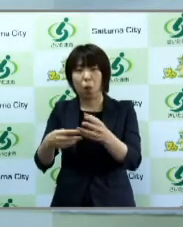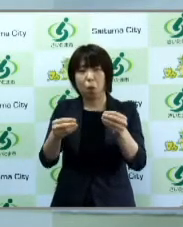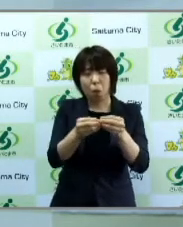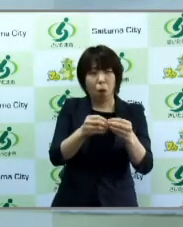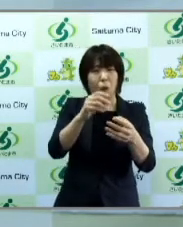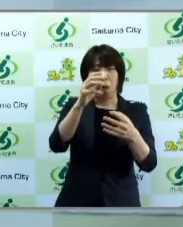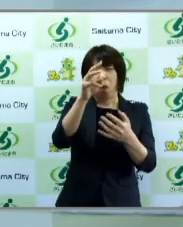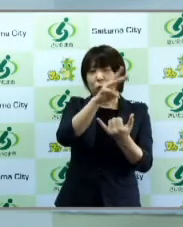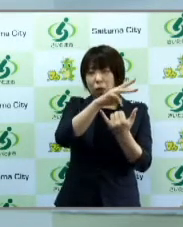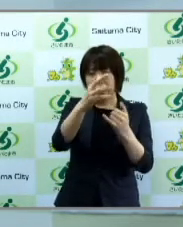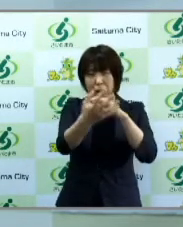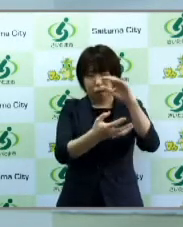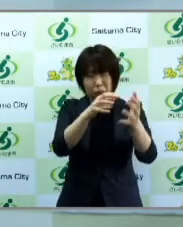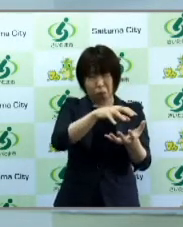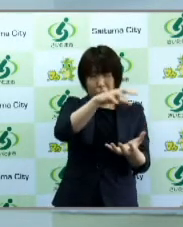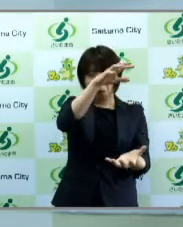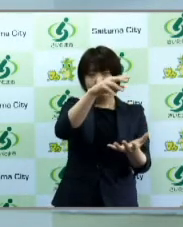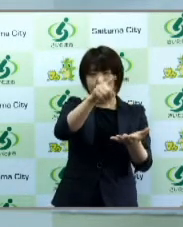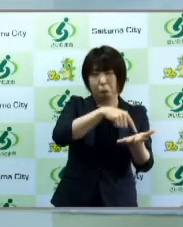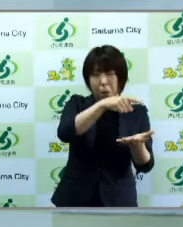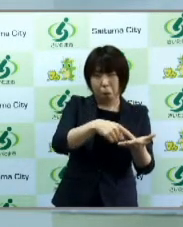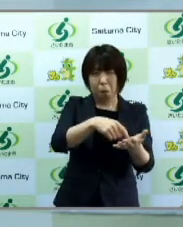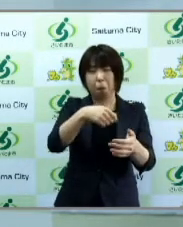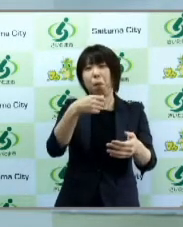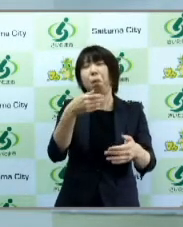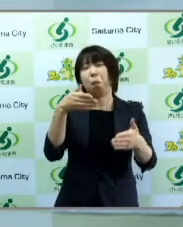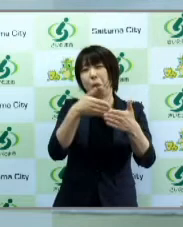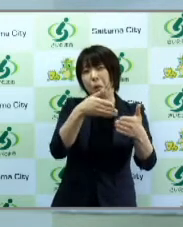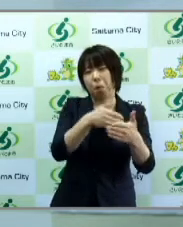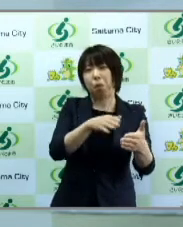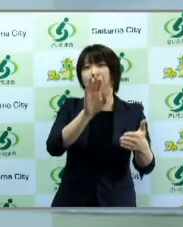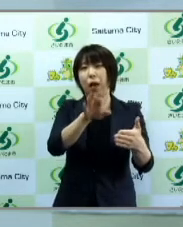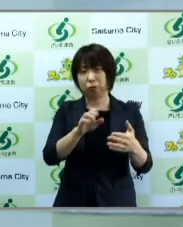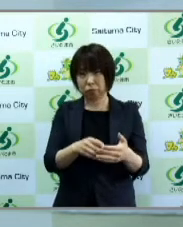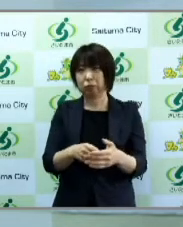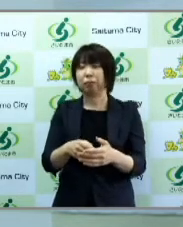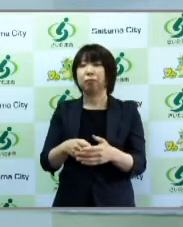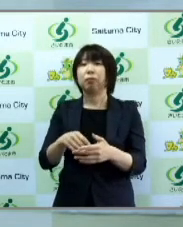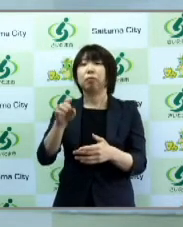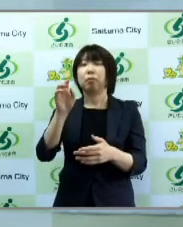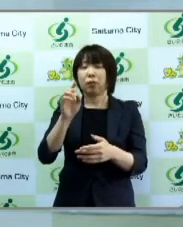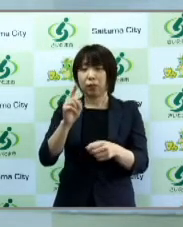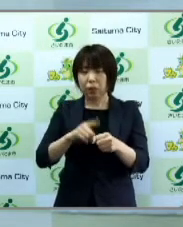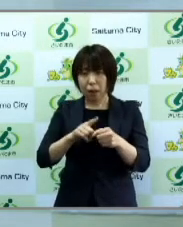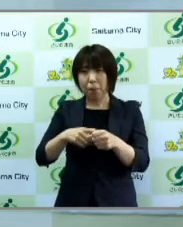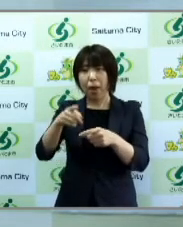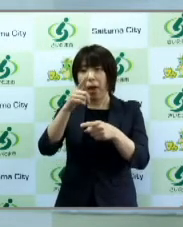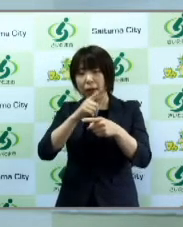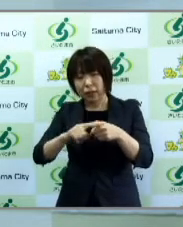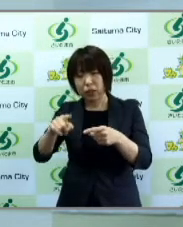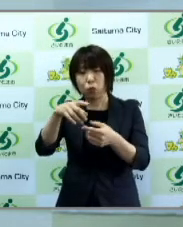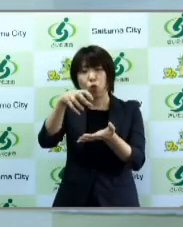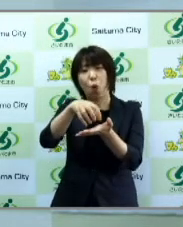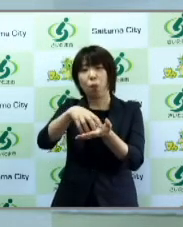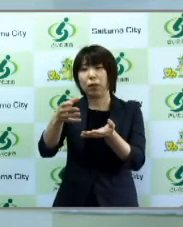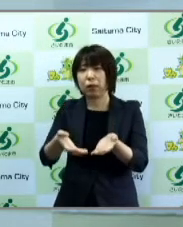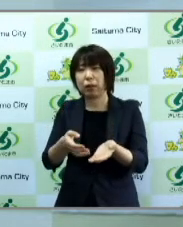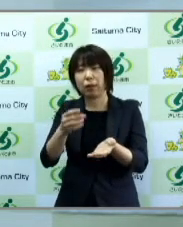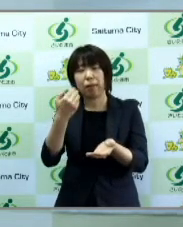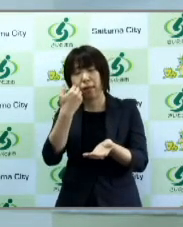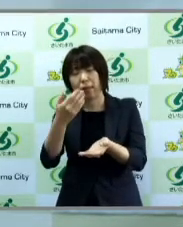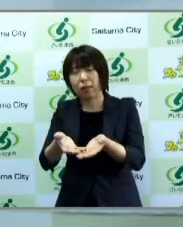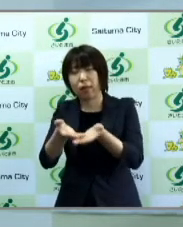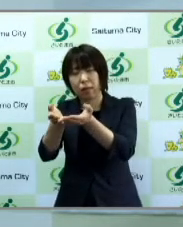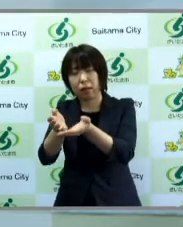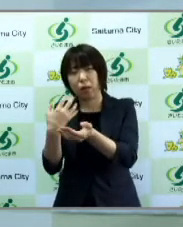ことは難しく、また一部委託するなどの対応を行う必要があるというふうに考えました。また仮置き場の